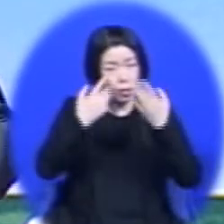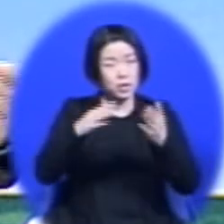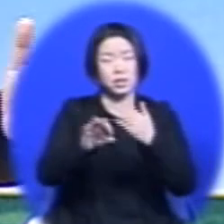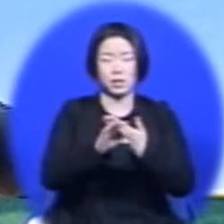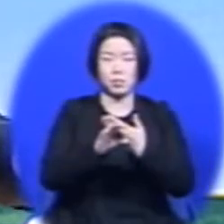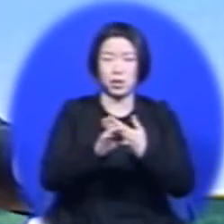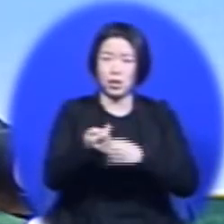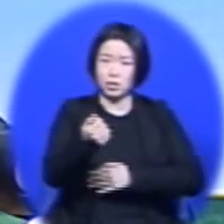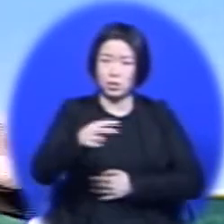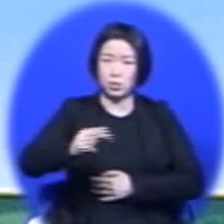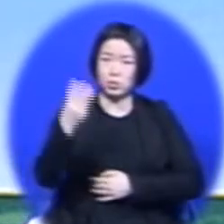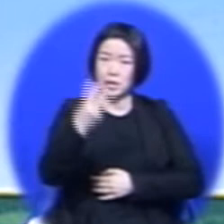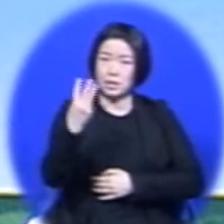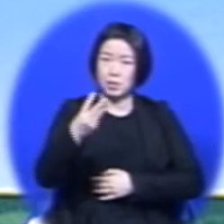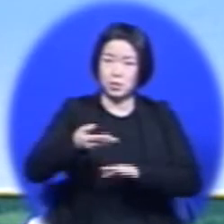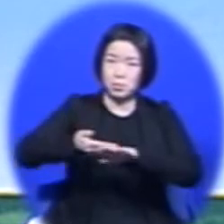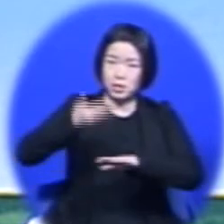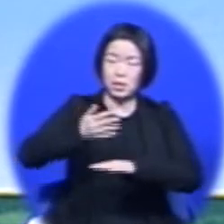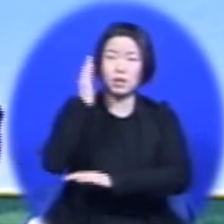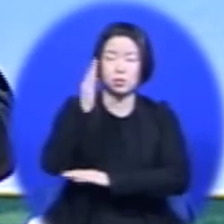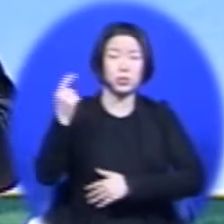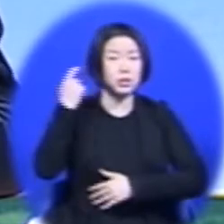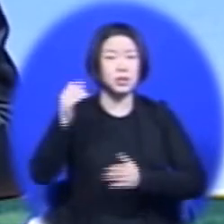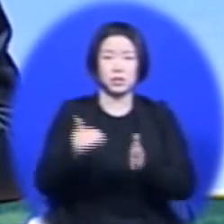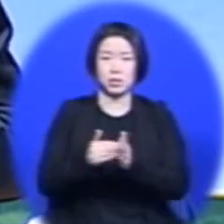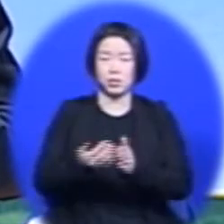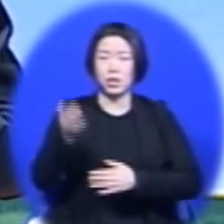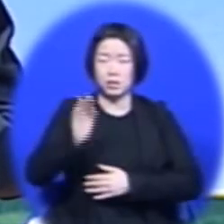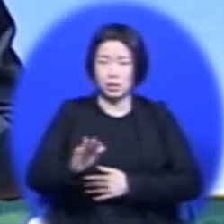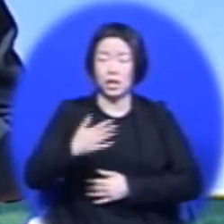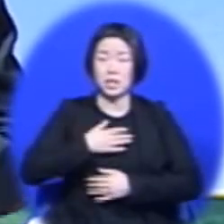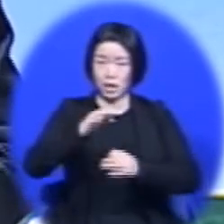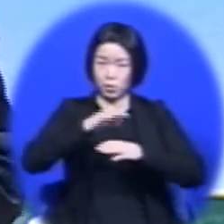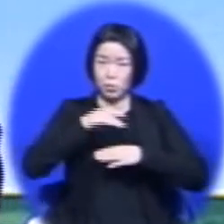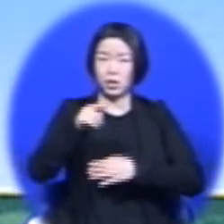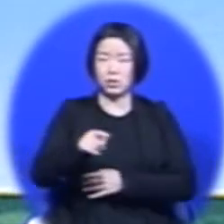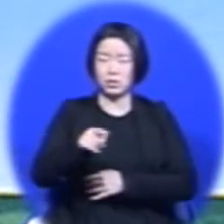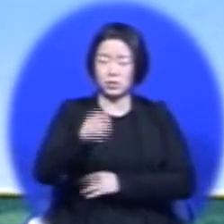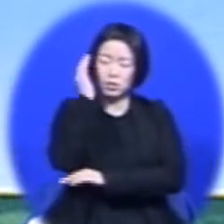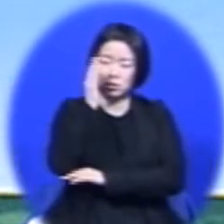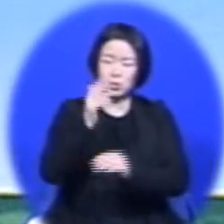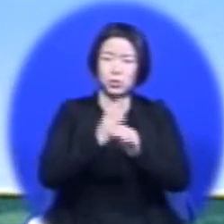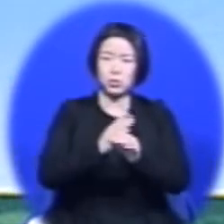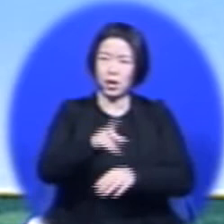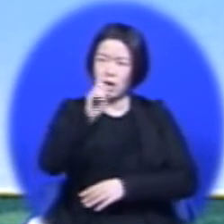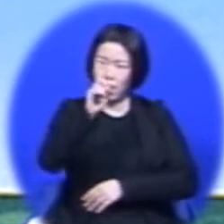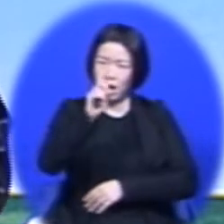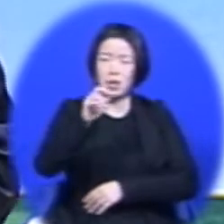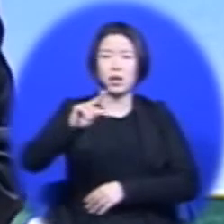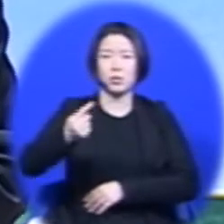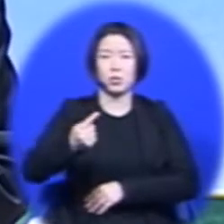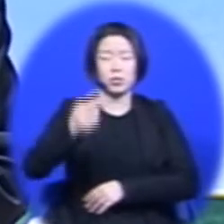적어도 3,000번의 설교를 저는 들었습니다. 그러나 제가 놀라는 것은 그 설교 중에 단 한 편도 기억할